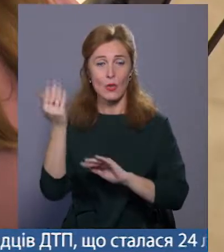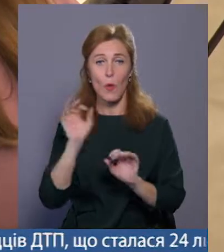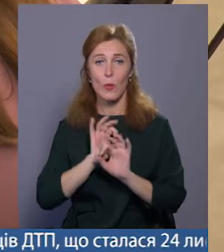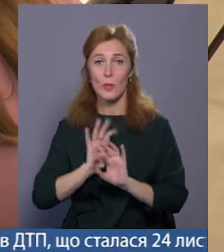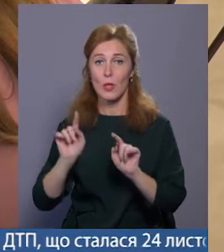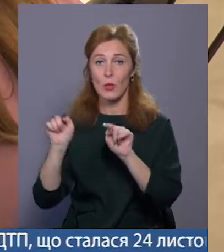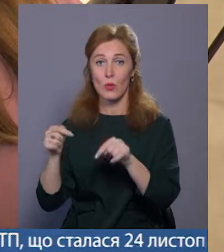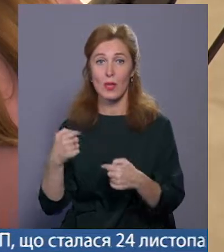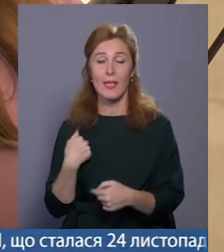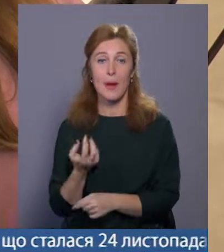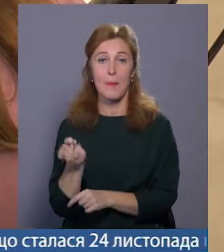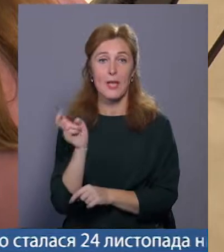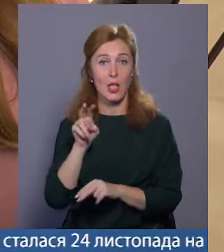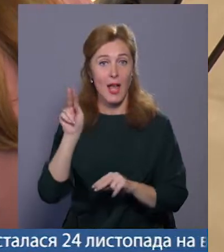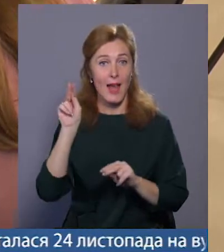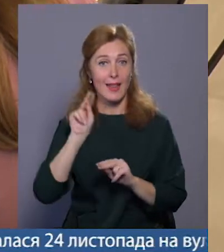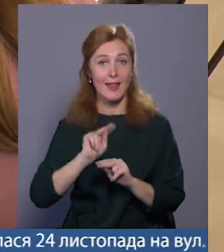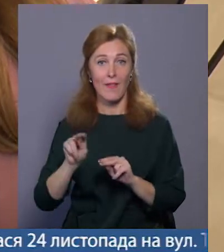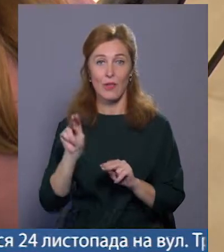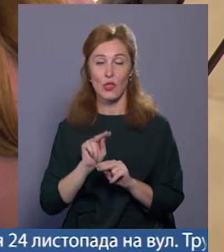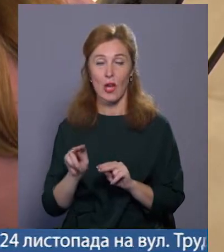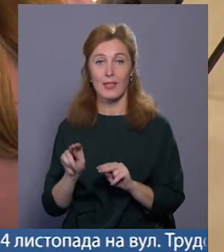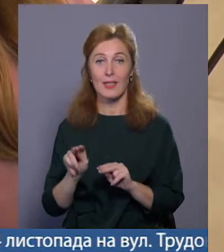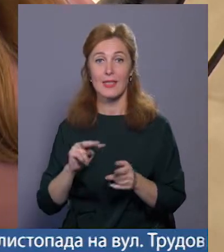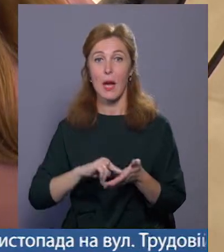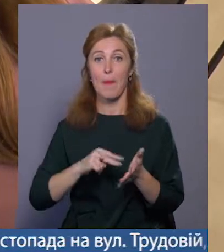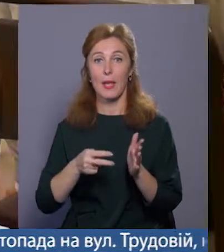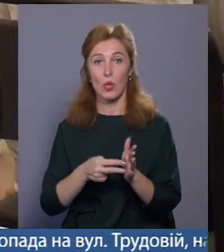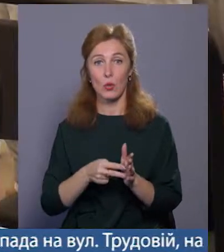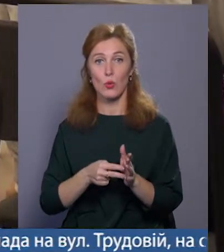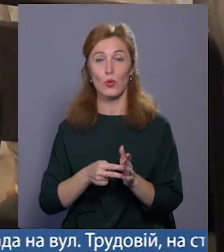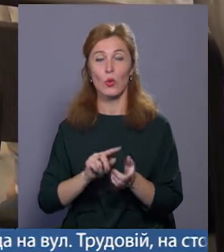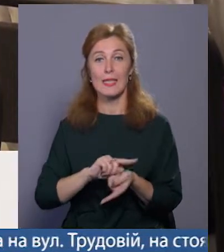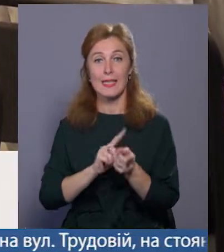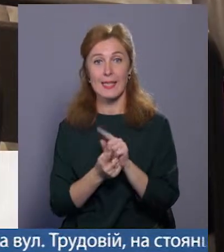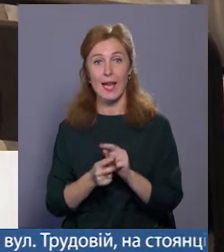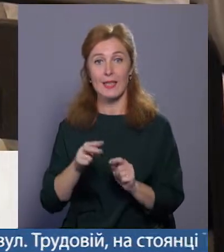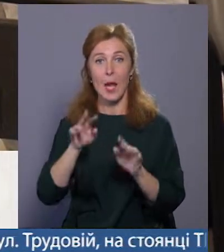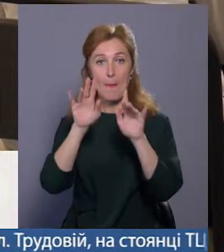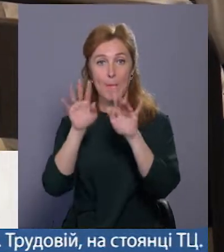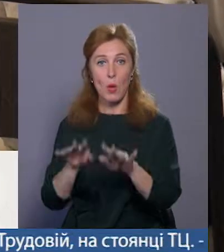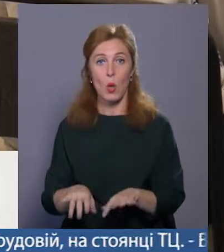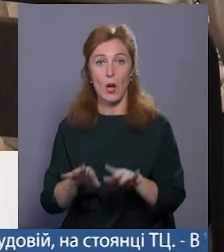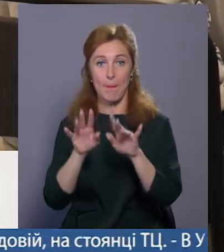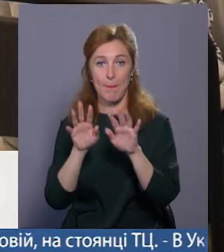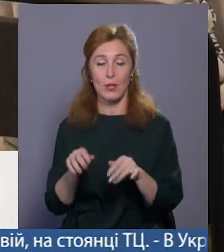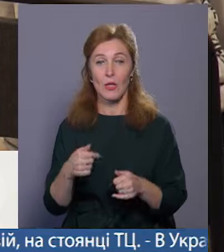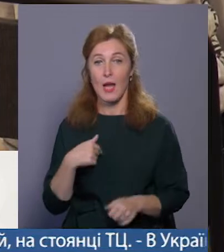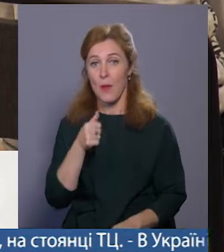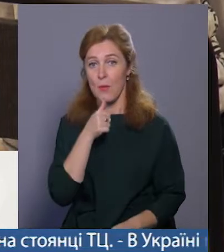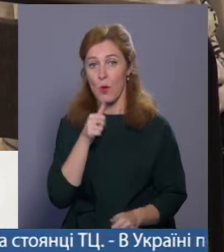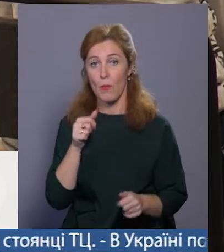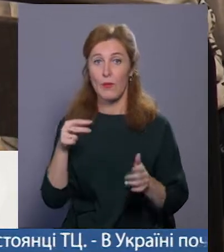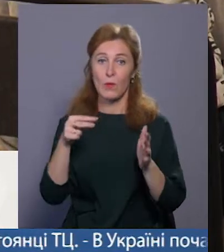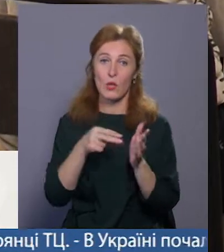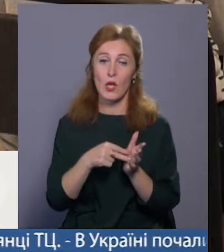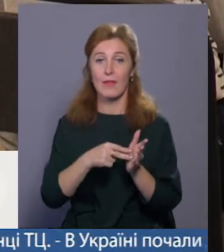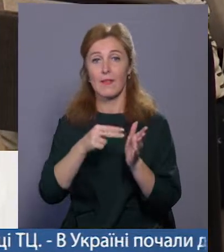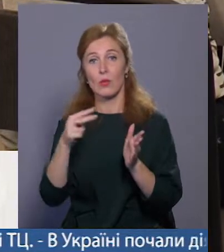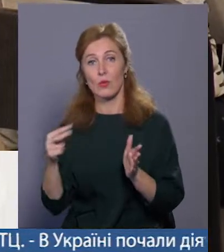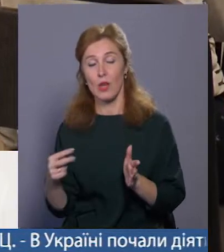прийшла навчатися, бо у майбутньому планує стати програмістом. Пробувала підключати світодіод, резистор